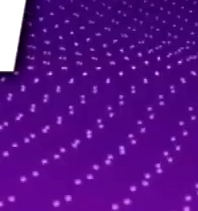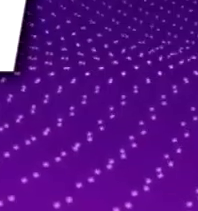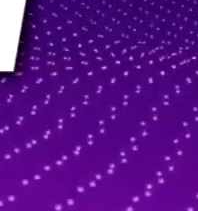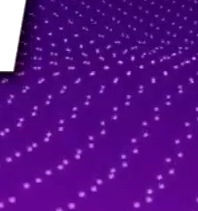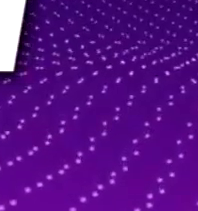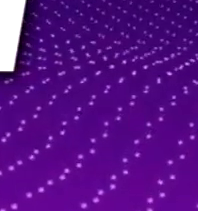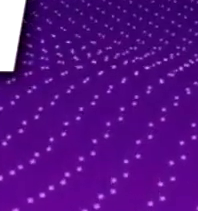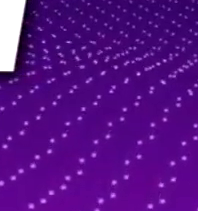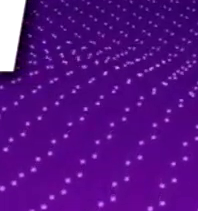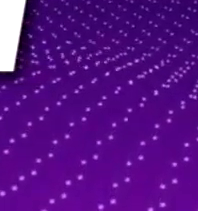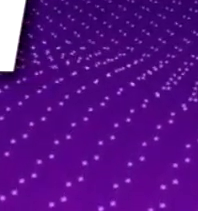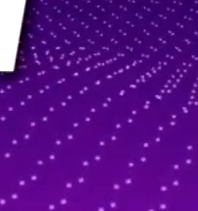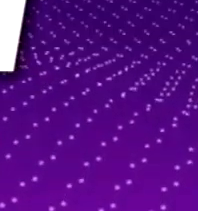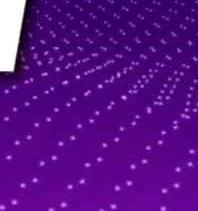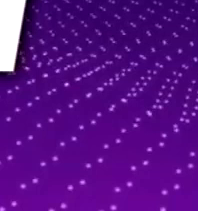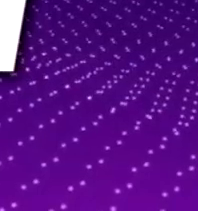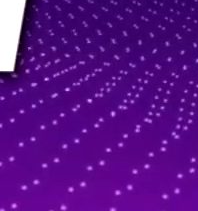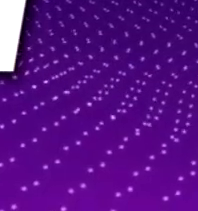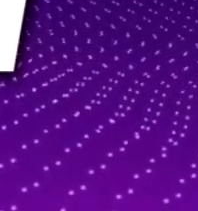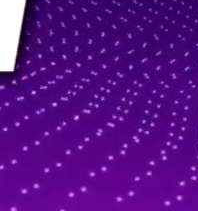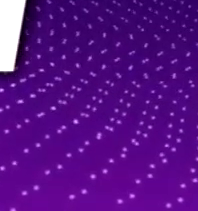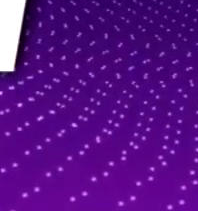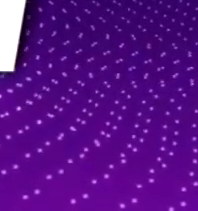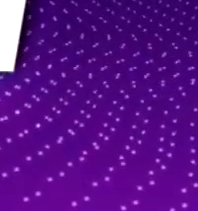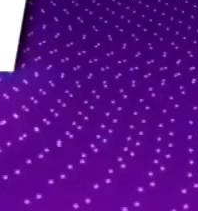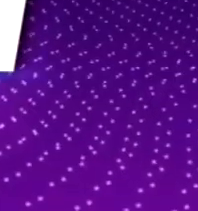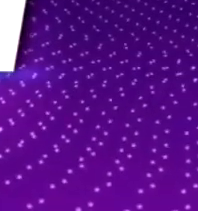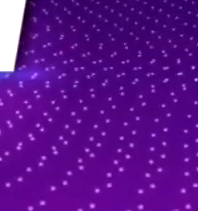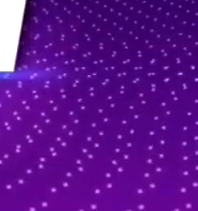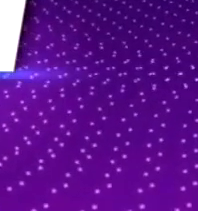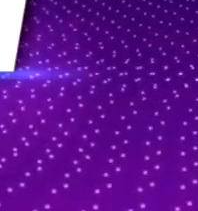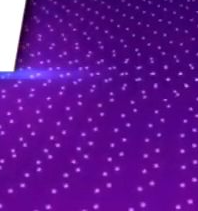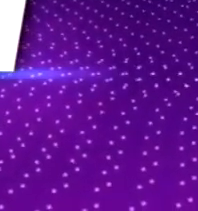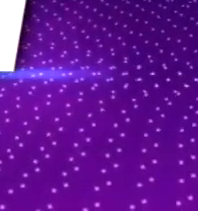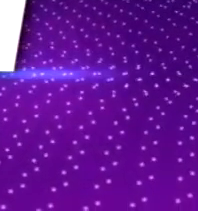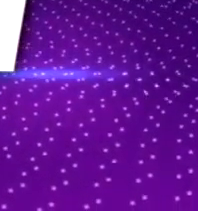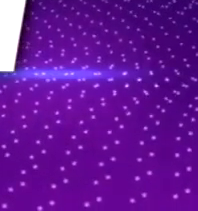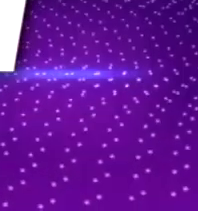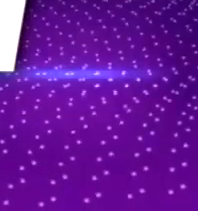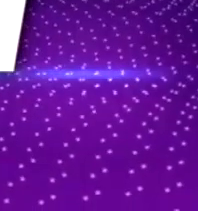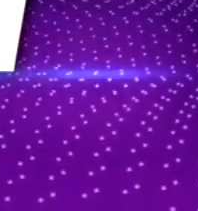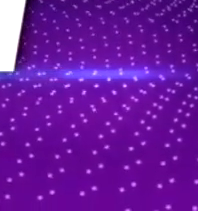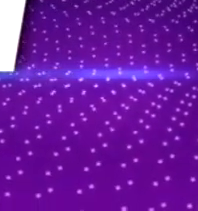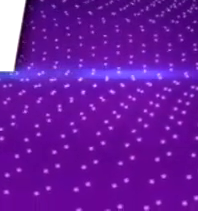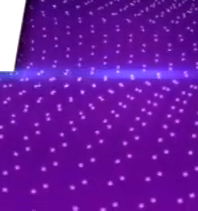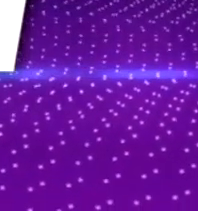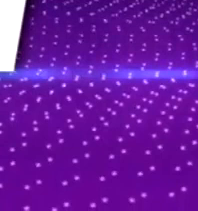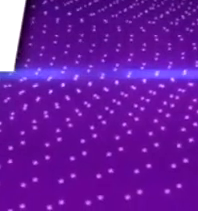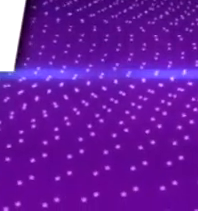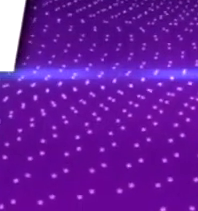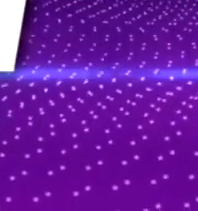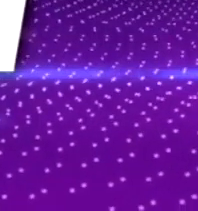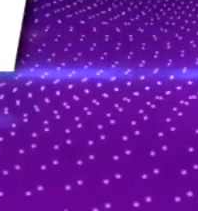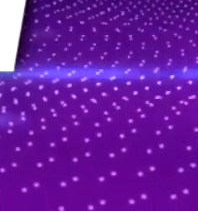้สำหรับสถานการณ์การแพร่ระบาดของโควิด-19 ในประเทศไทยล่าสุดจำนวนผู้ติดเชื้อสะสมยังคงอยู่ที่50คนนะ